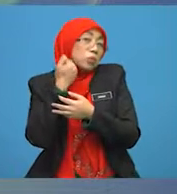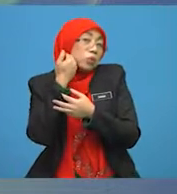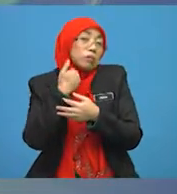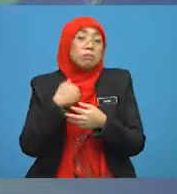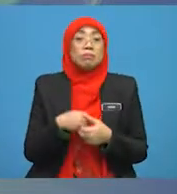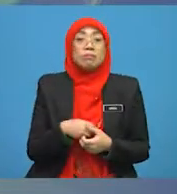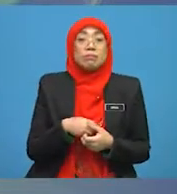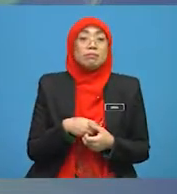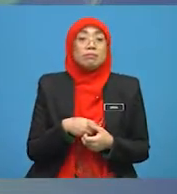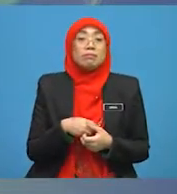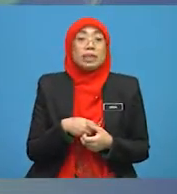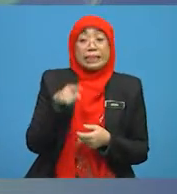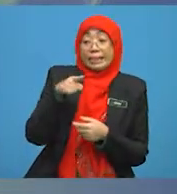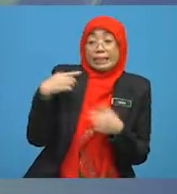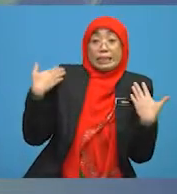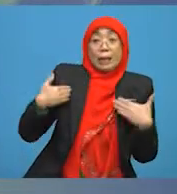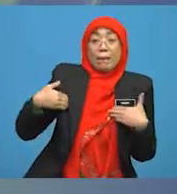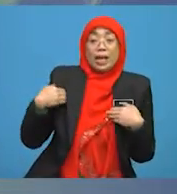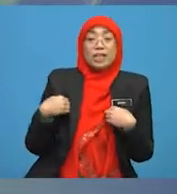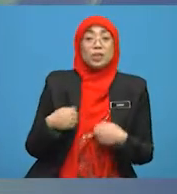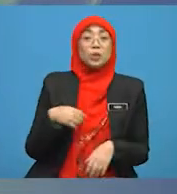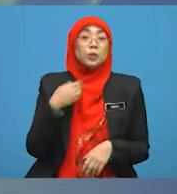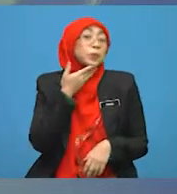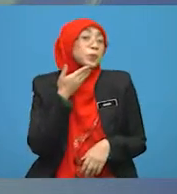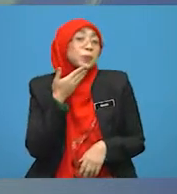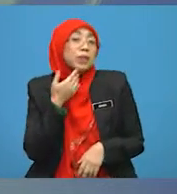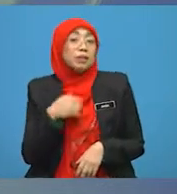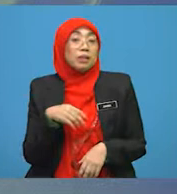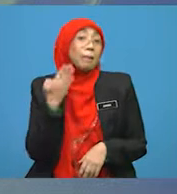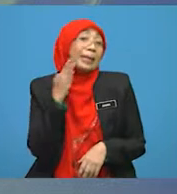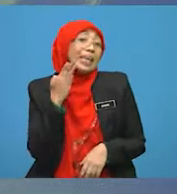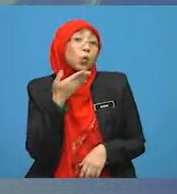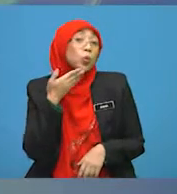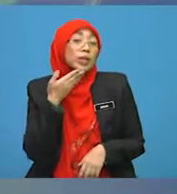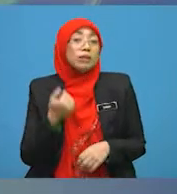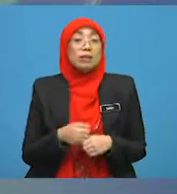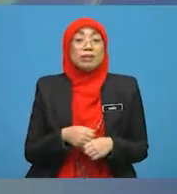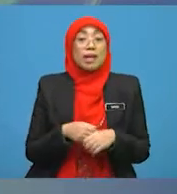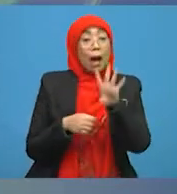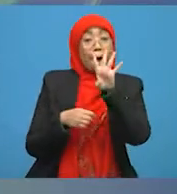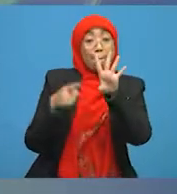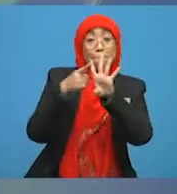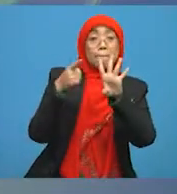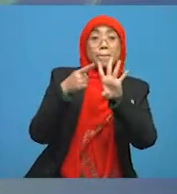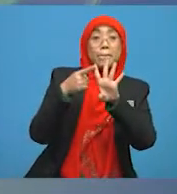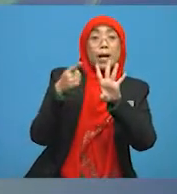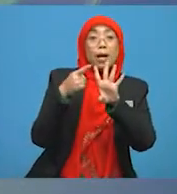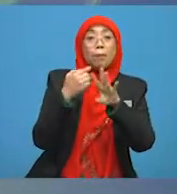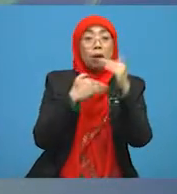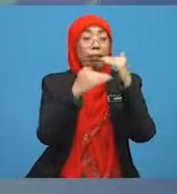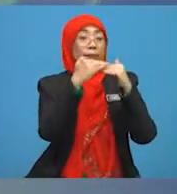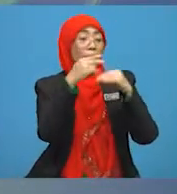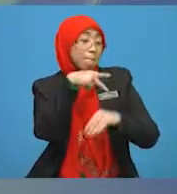muda pada hari ini. Sementara makna keempat pula ialah tingkatan, pangkat